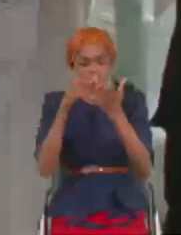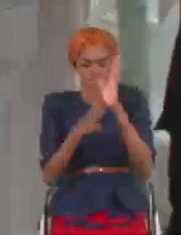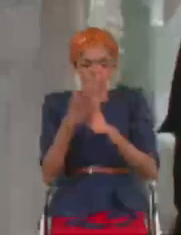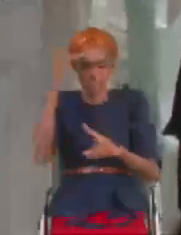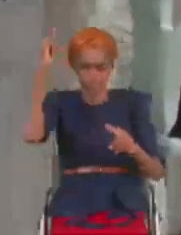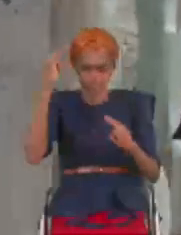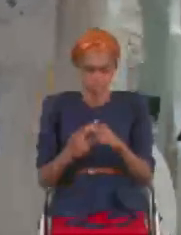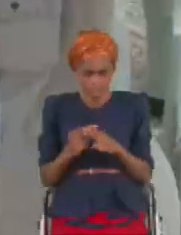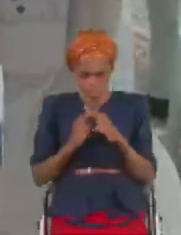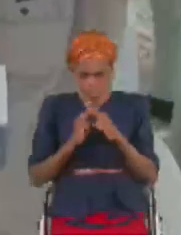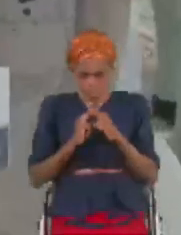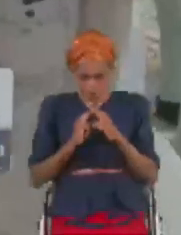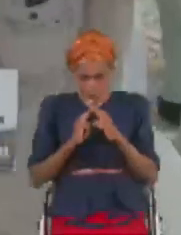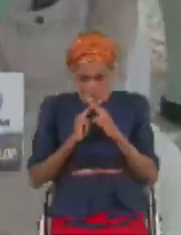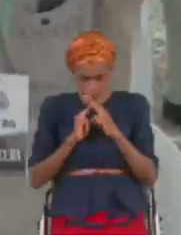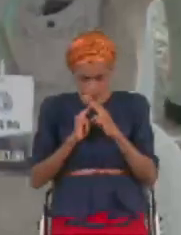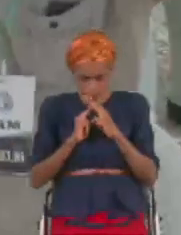jésus